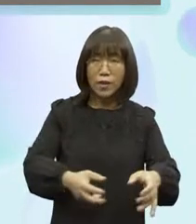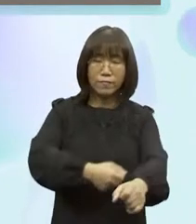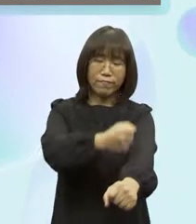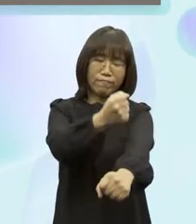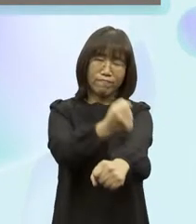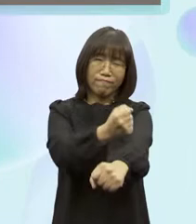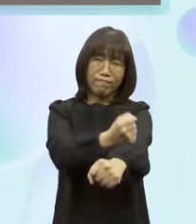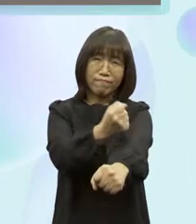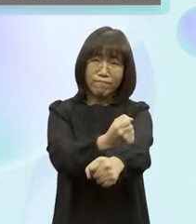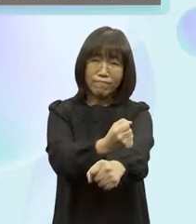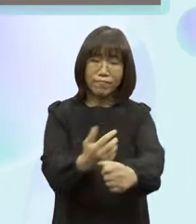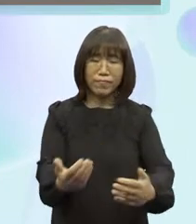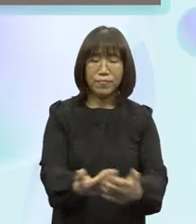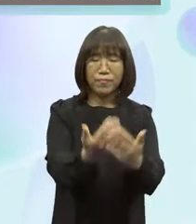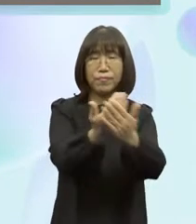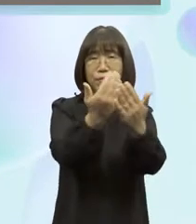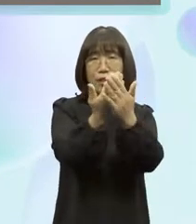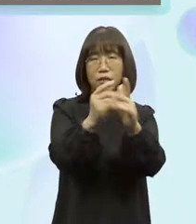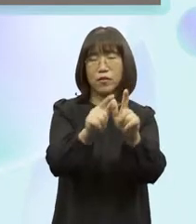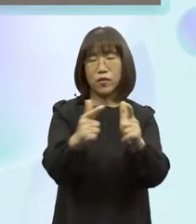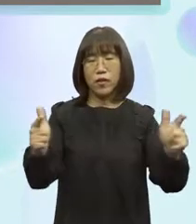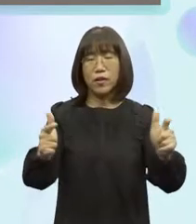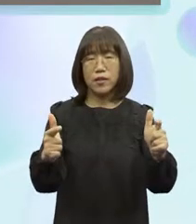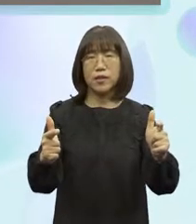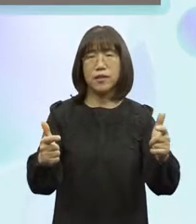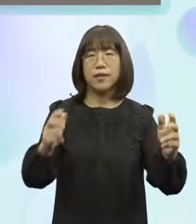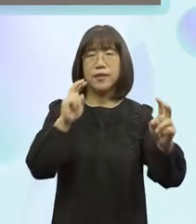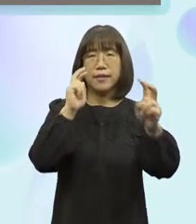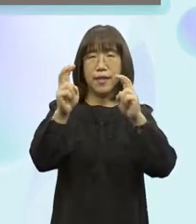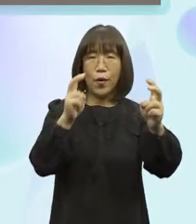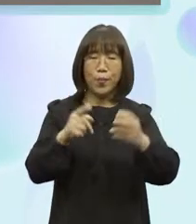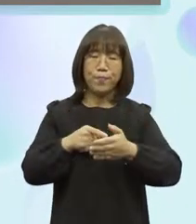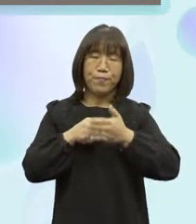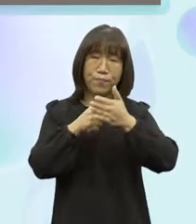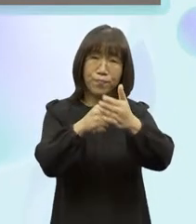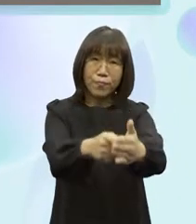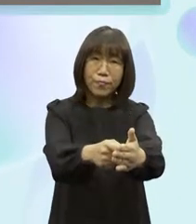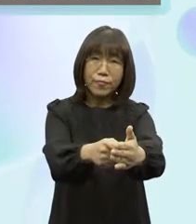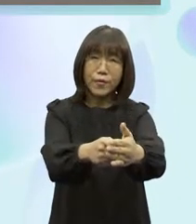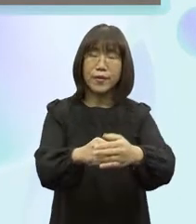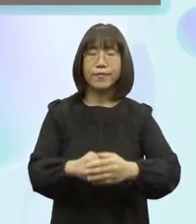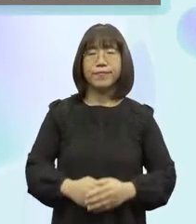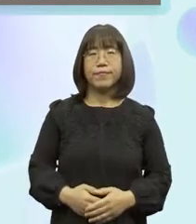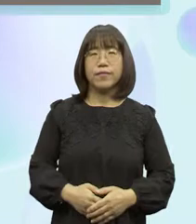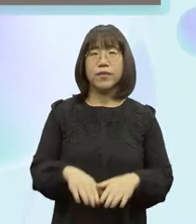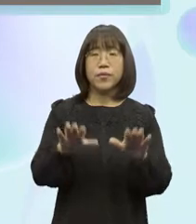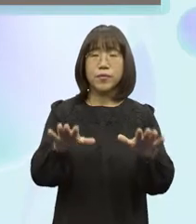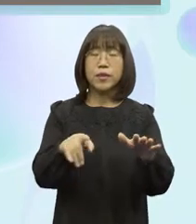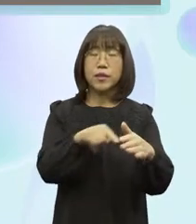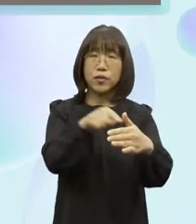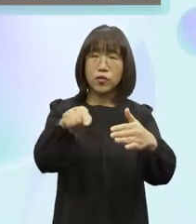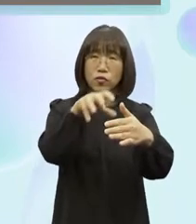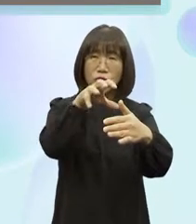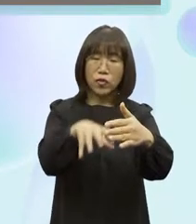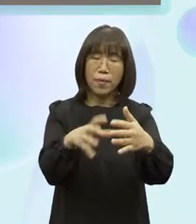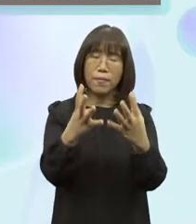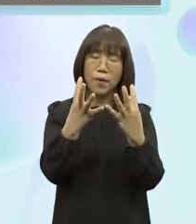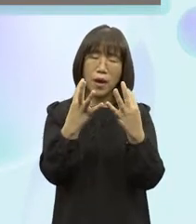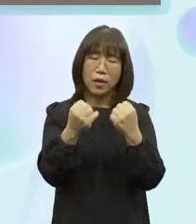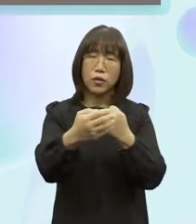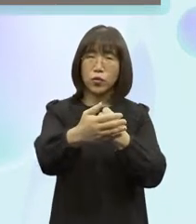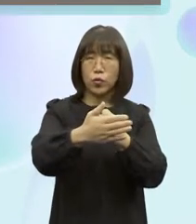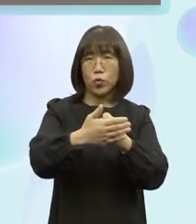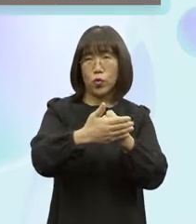발전 을 위해 강서고 에서는 다양한 사업들을 추진해 왔습니다 그중 적극적인 창 의 행적으로 많은